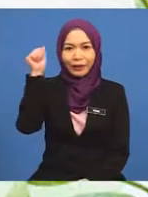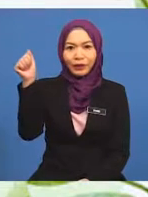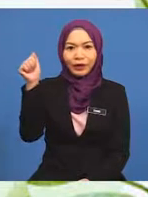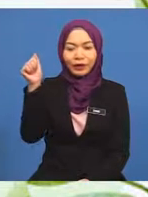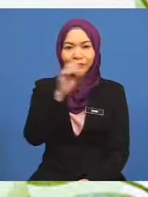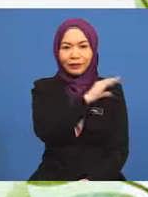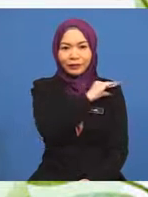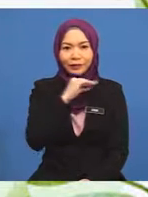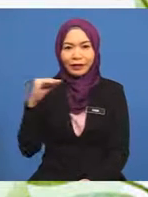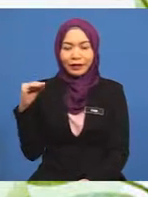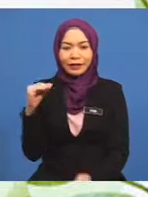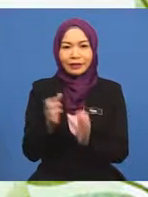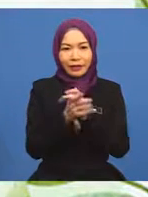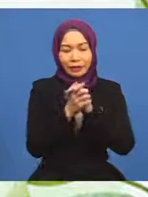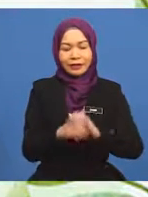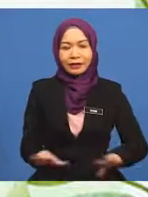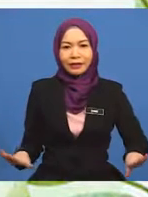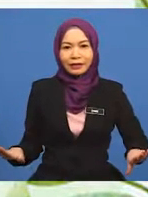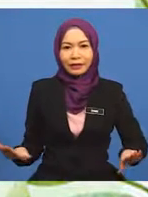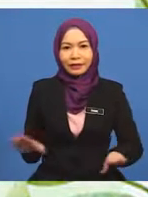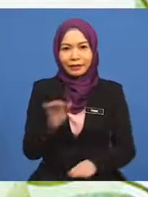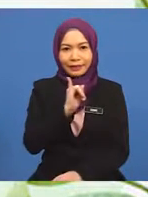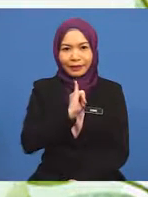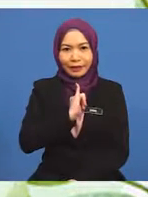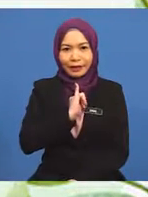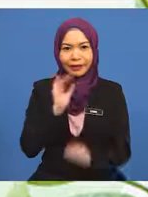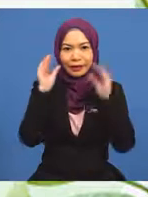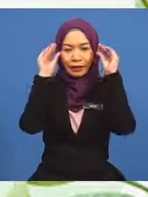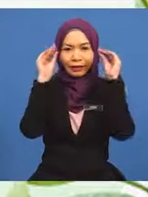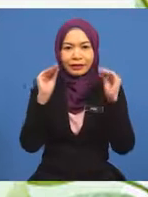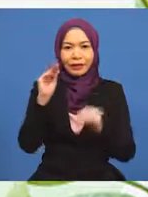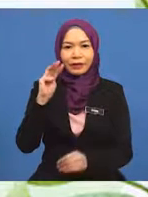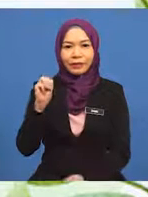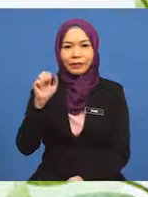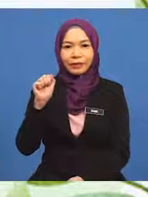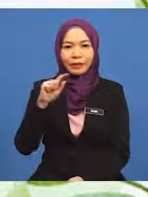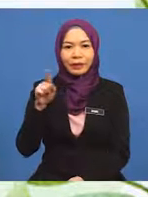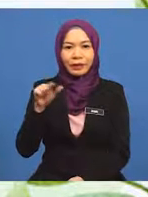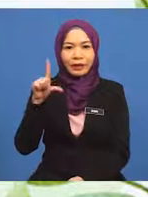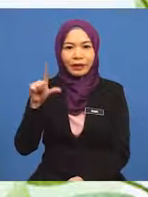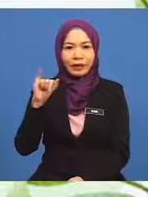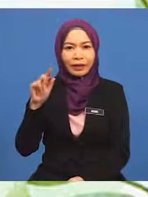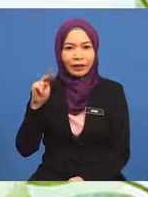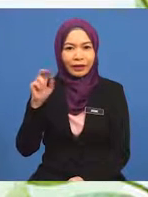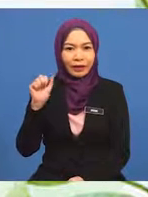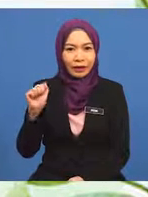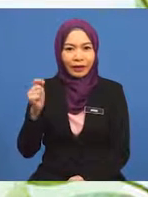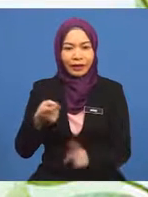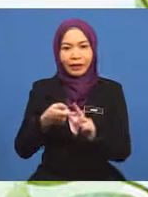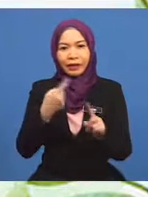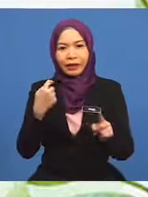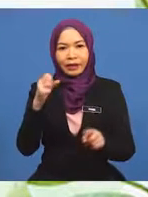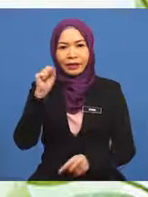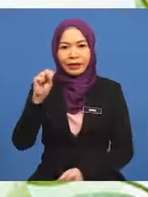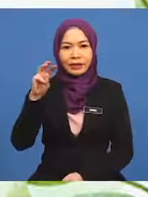Assalamualaikum dan salam sejahtera. Saya Cikgu Mazlina binti Abdul Rahman dari SMK